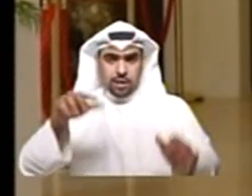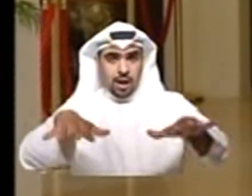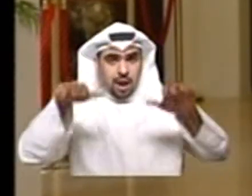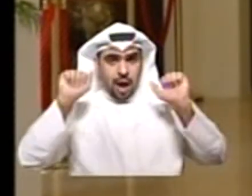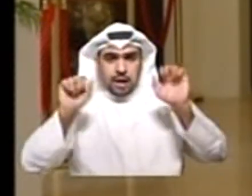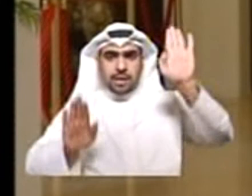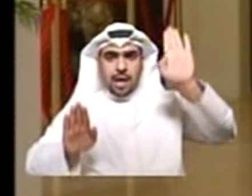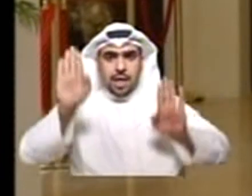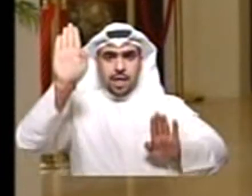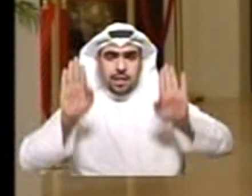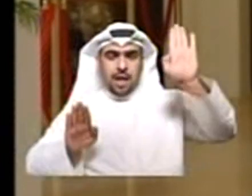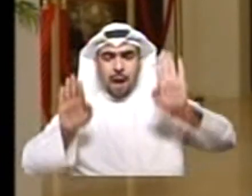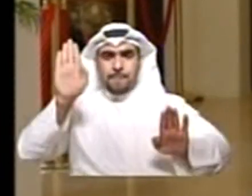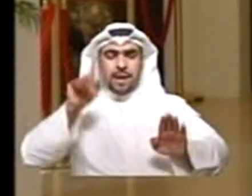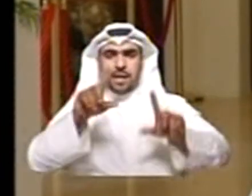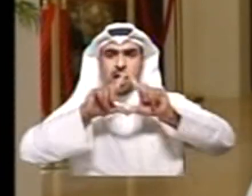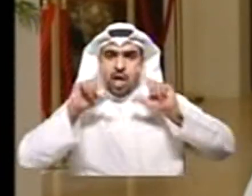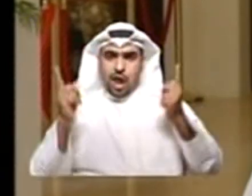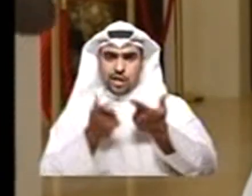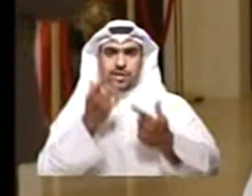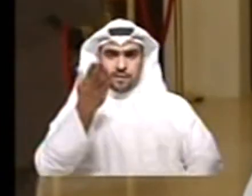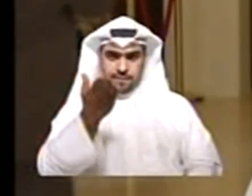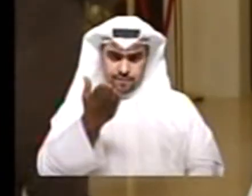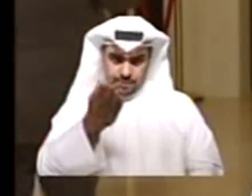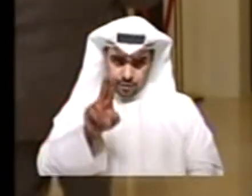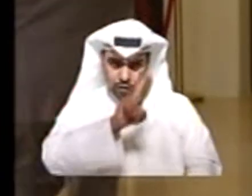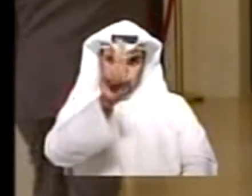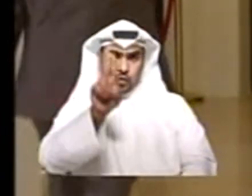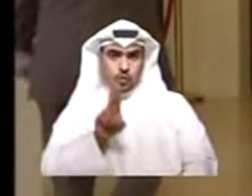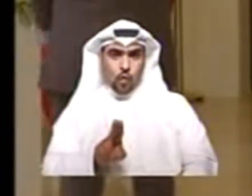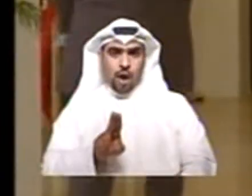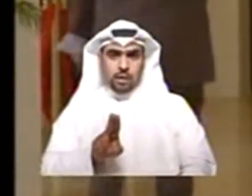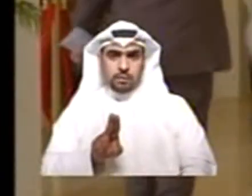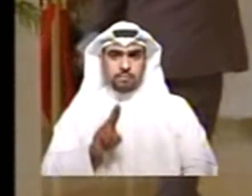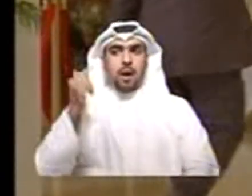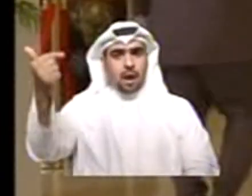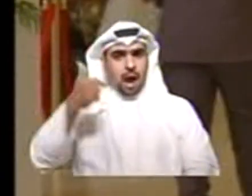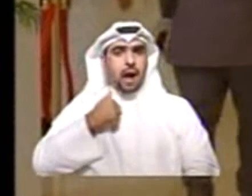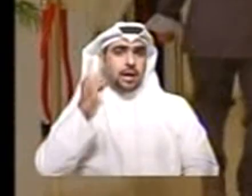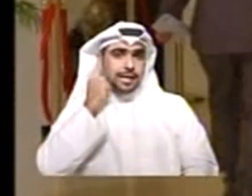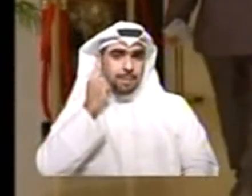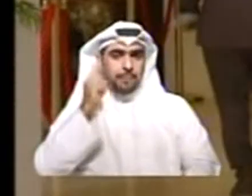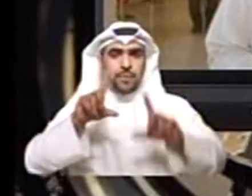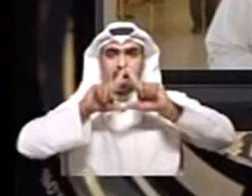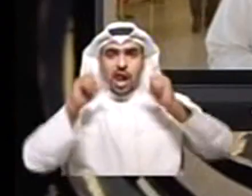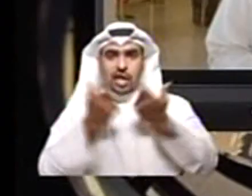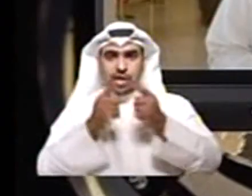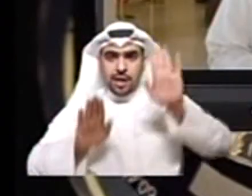البرلمانيه الدائمه. نواف ربما الانتخاب اللجان اجل الى يوم الخميس كما يعني سمعنا